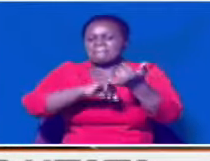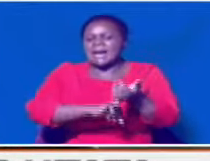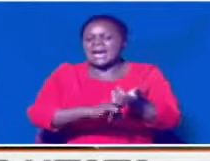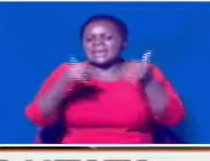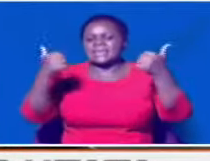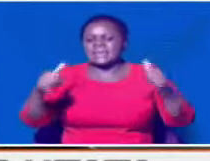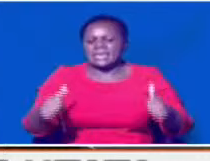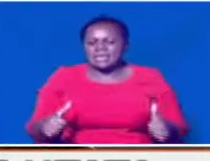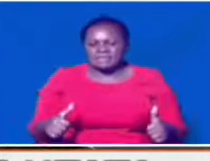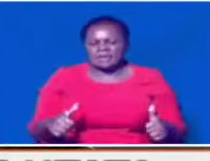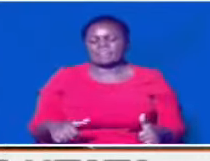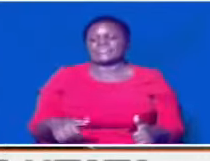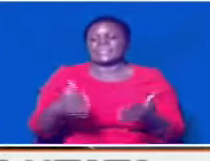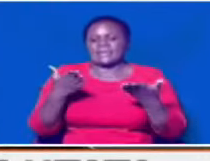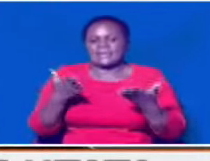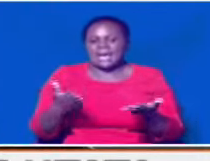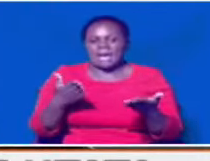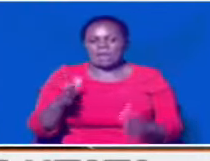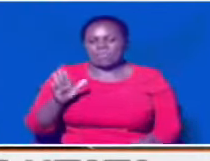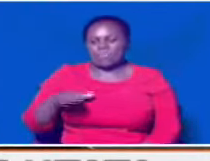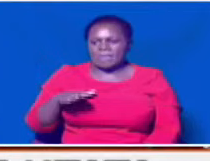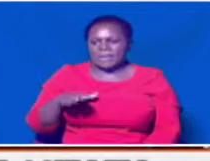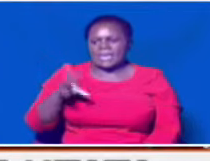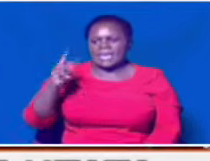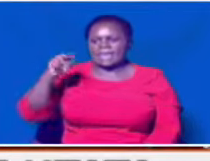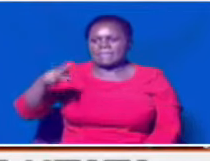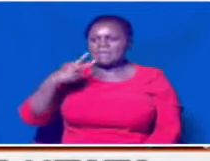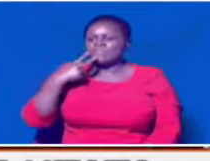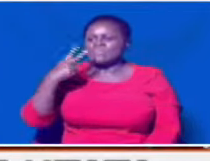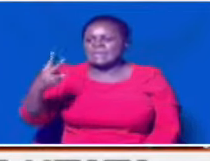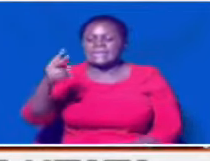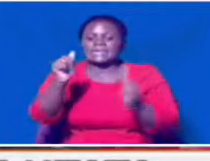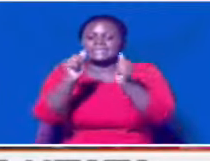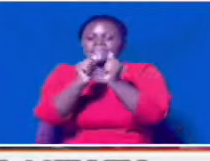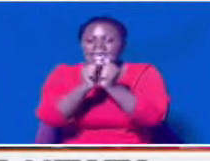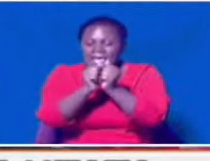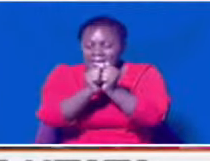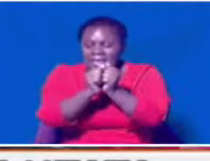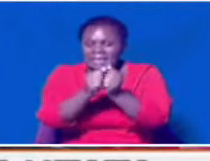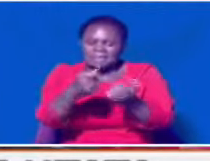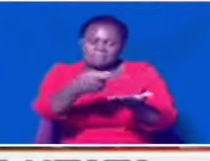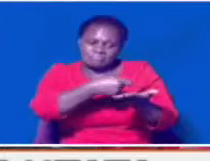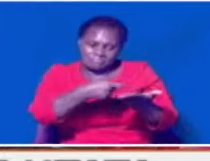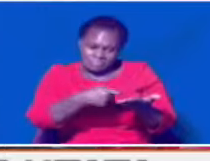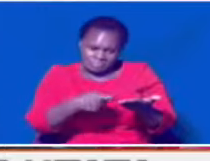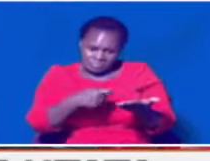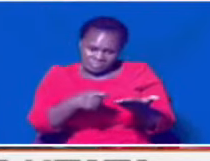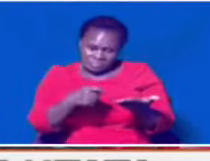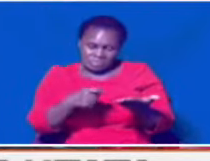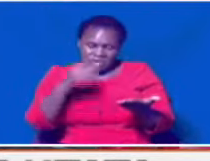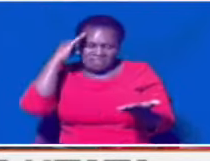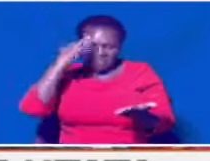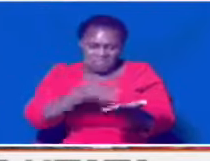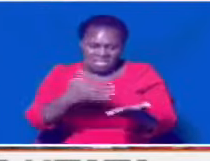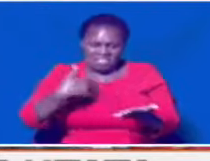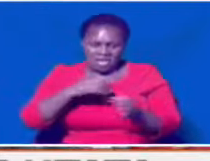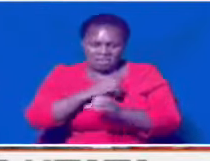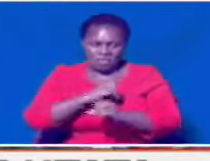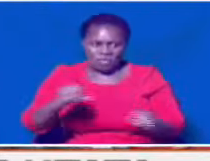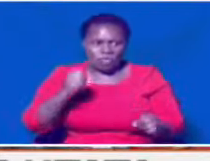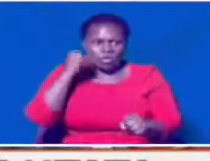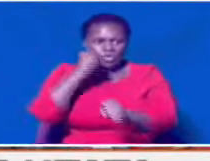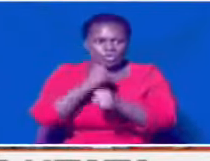Licha ya mzozo huo, Keitan ni miongoni mwa wabunge 110 waliotia saini hati ya kutokuwa na imani na